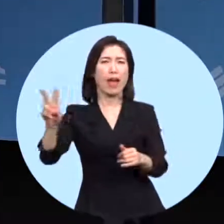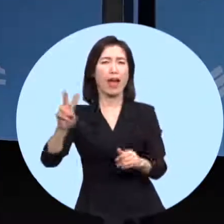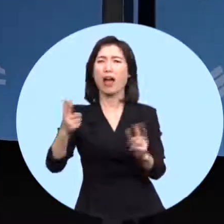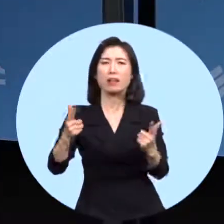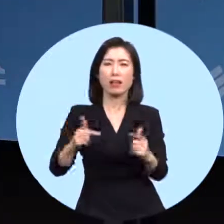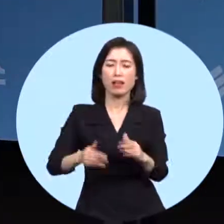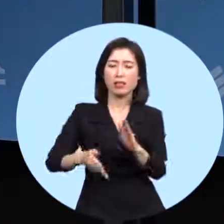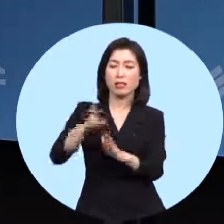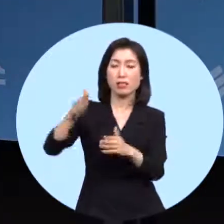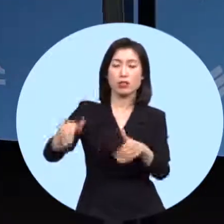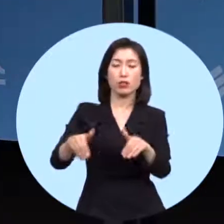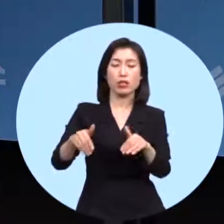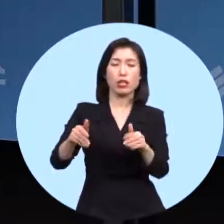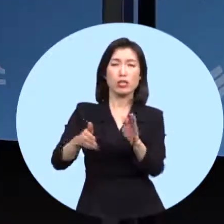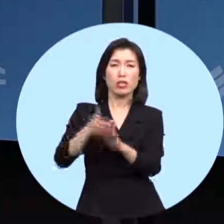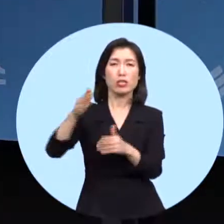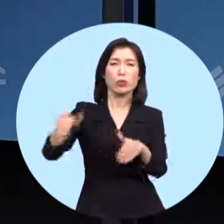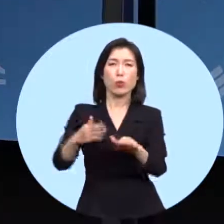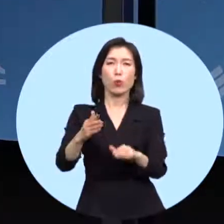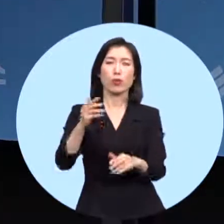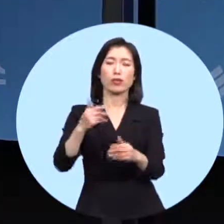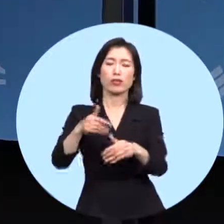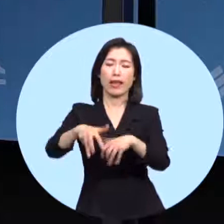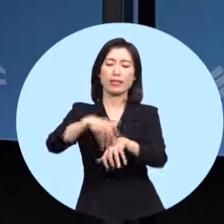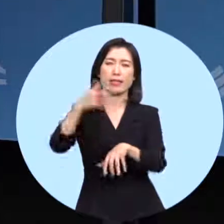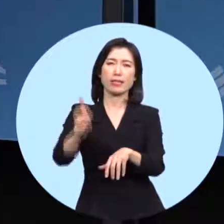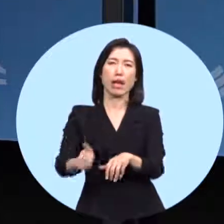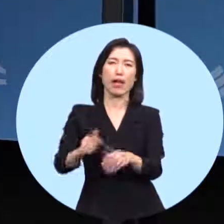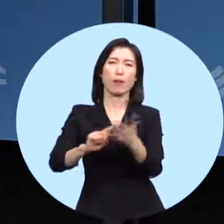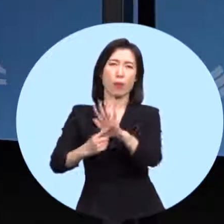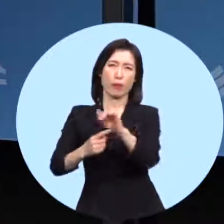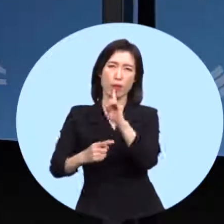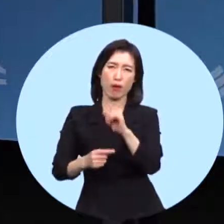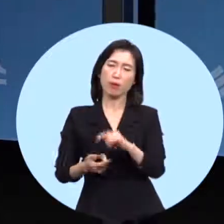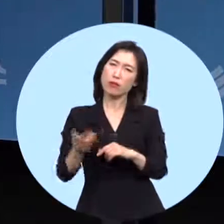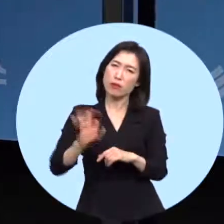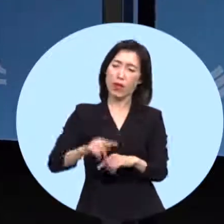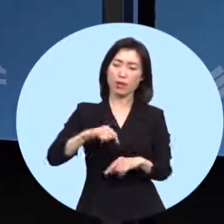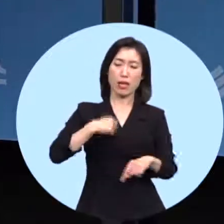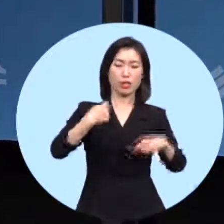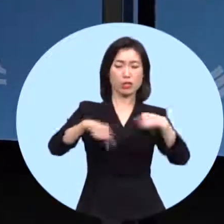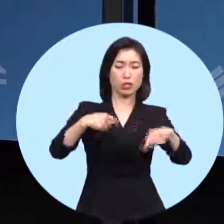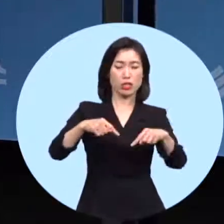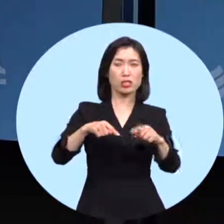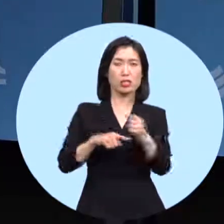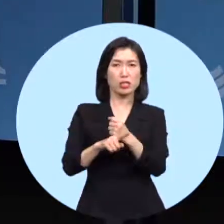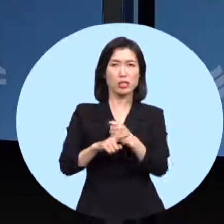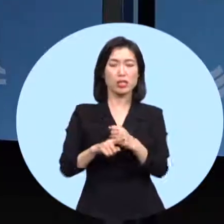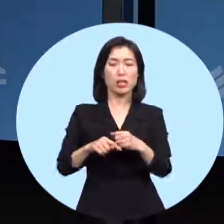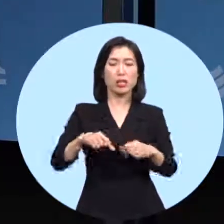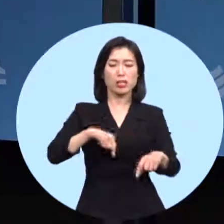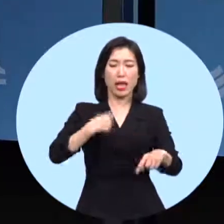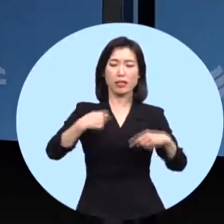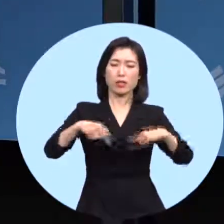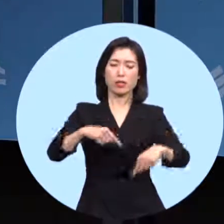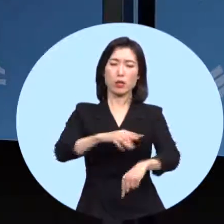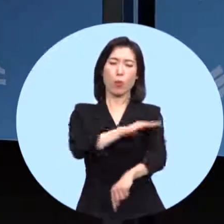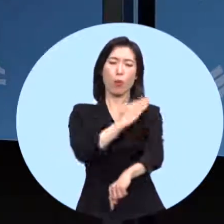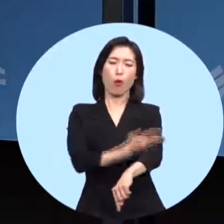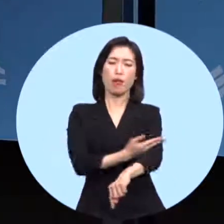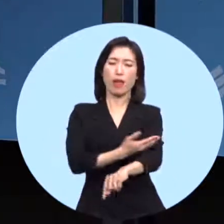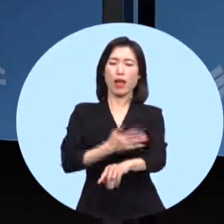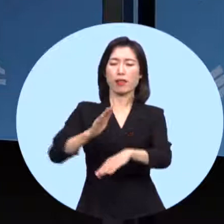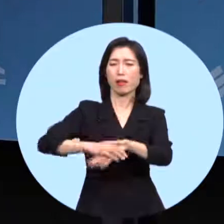우리는 거버넌스를 협치라고도 하고 권한 이양, 권한 나눔이라고도